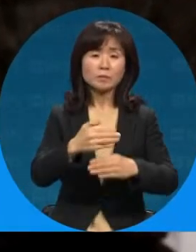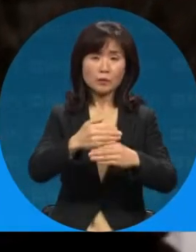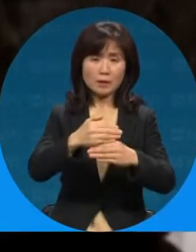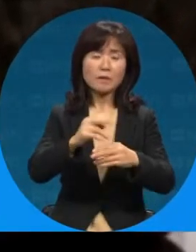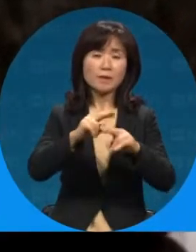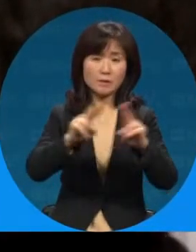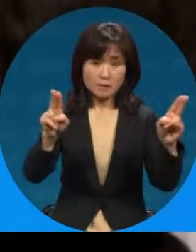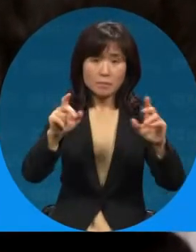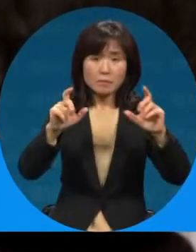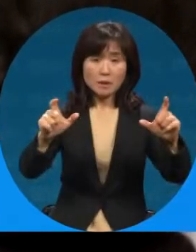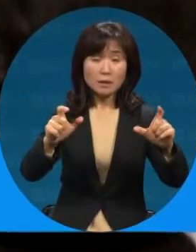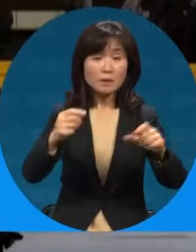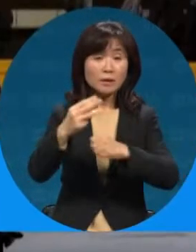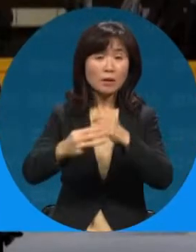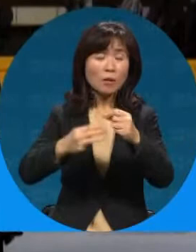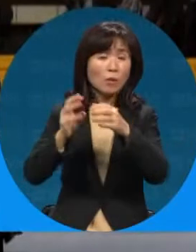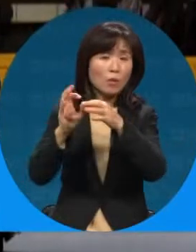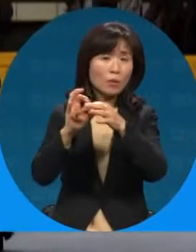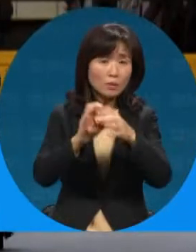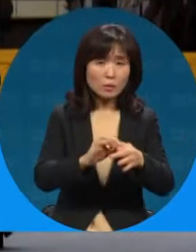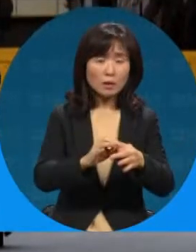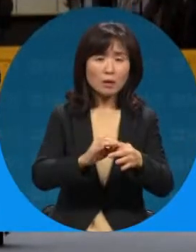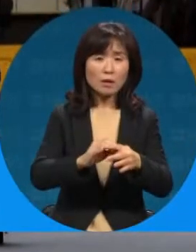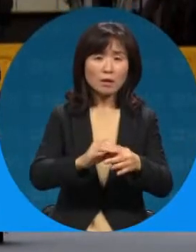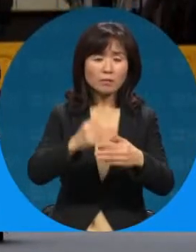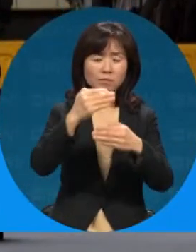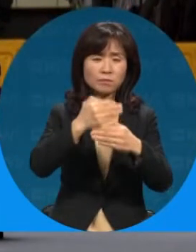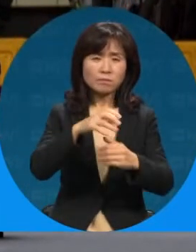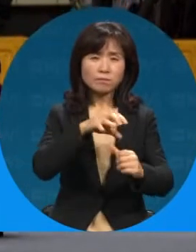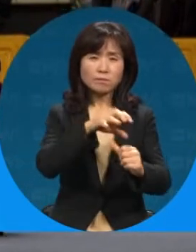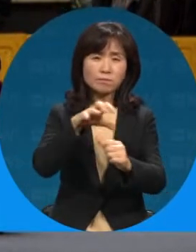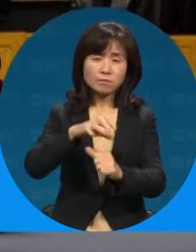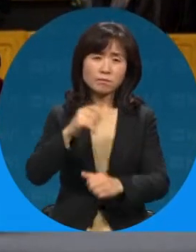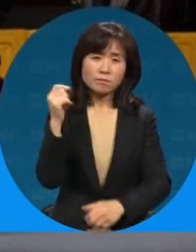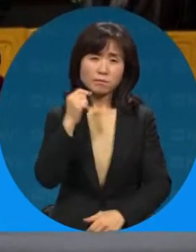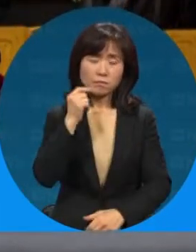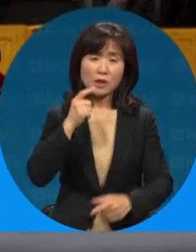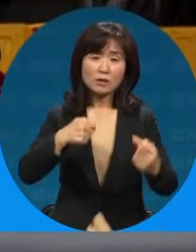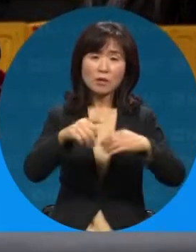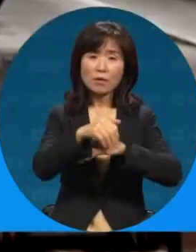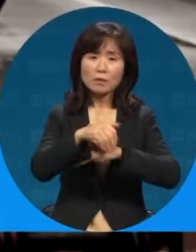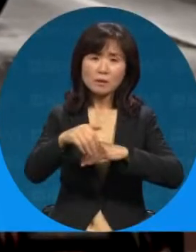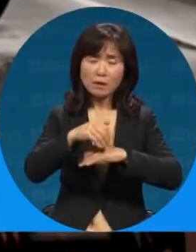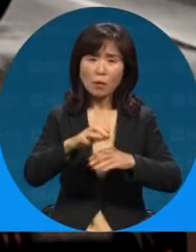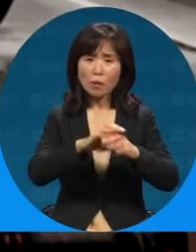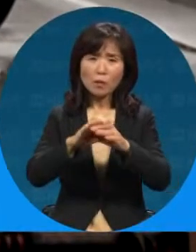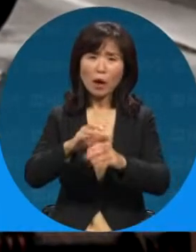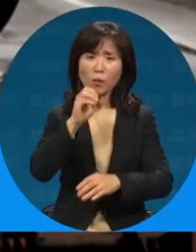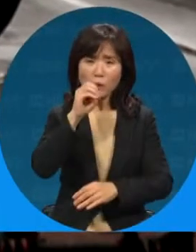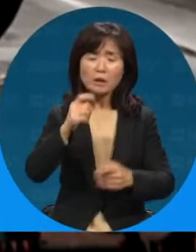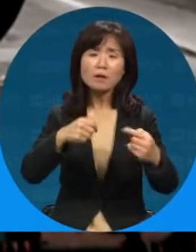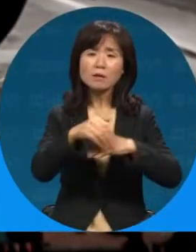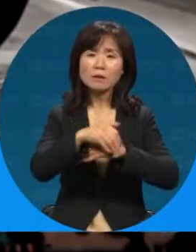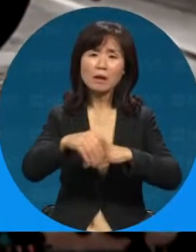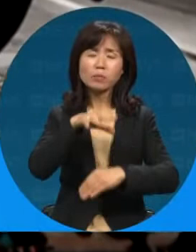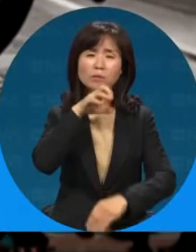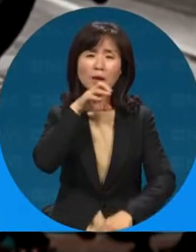이번 조치는 3년간 지속된 고강도 봉쇄 중심의 제로 코로나 정책에 대한 불만이 표출된 상황에서 나온 것으로